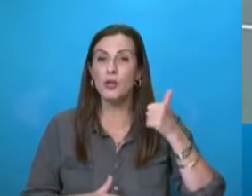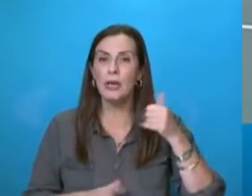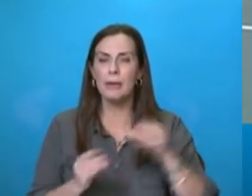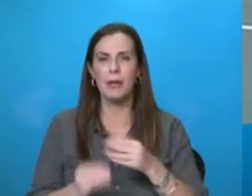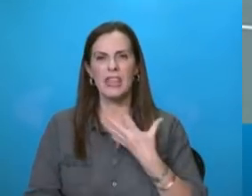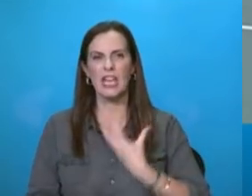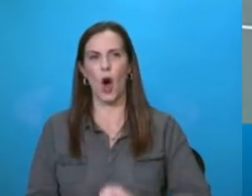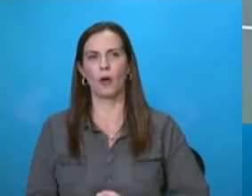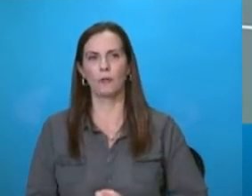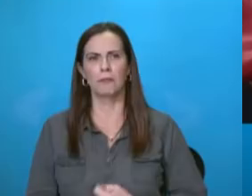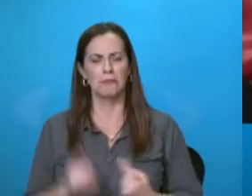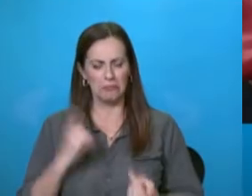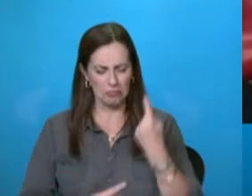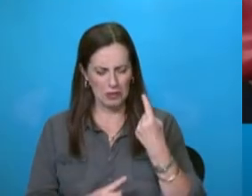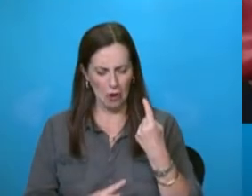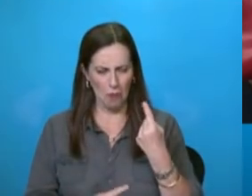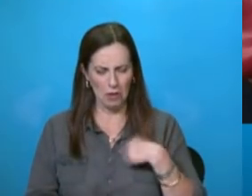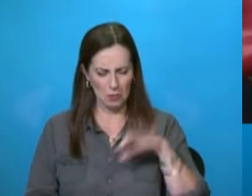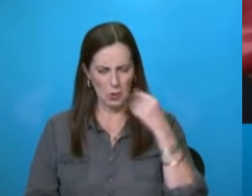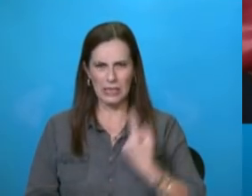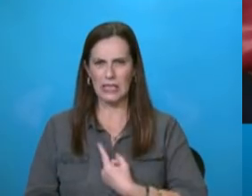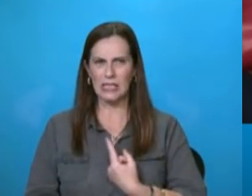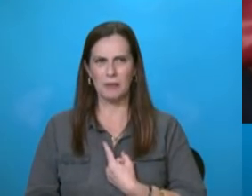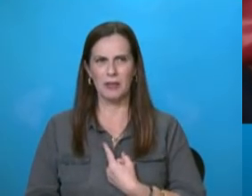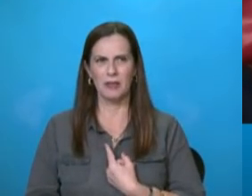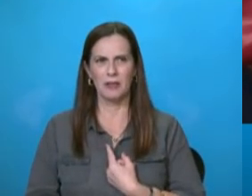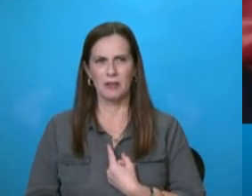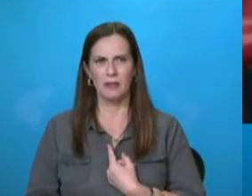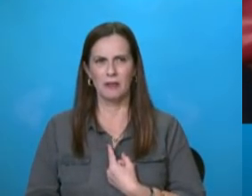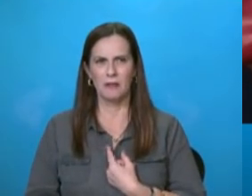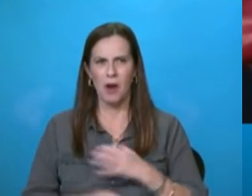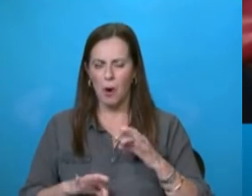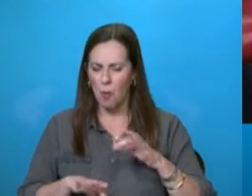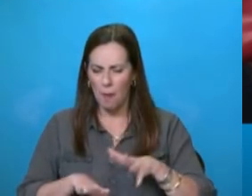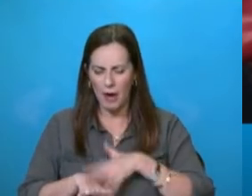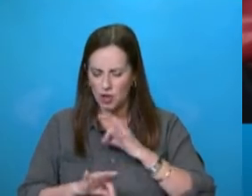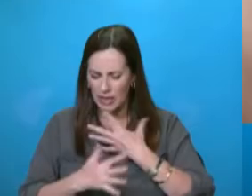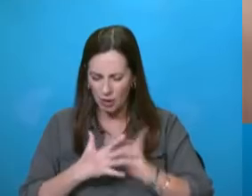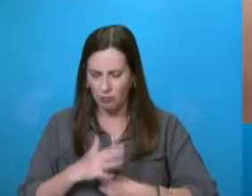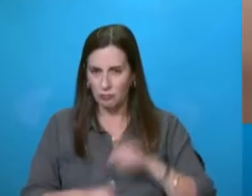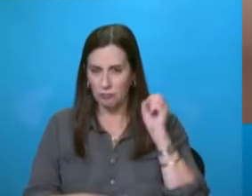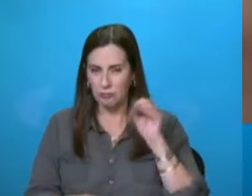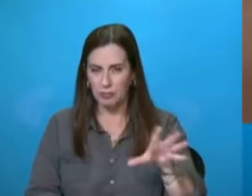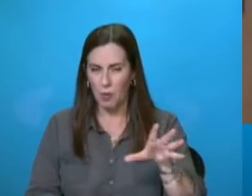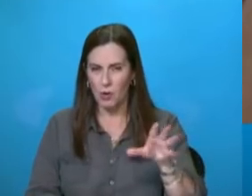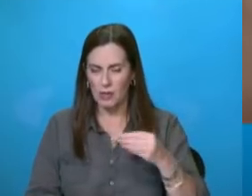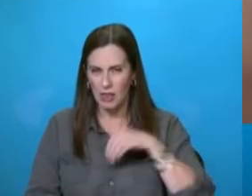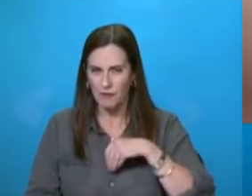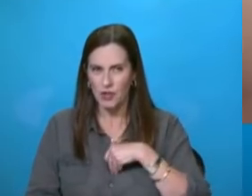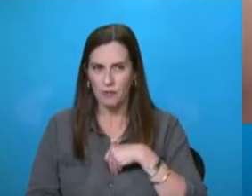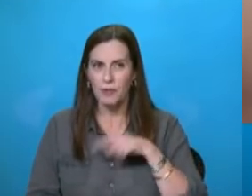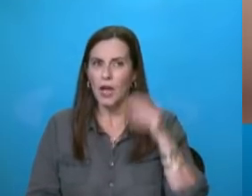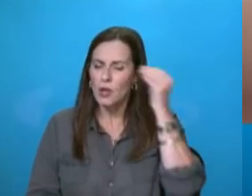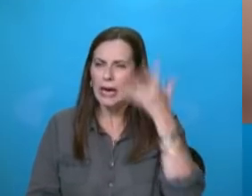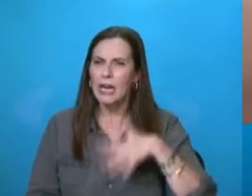הדיכאון. פתאום ככה באמצע החיים למצוא את עצמי נופל לתוך תהום ונכנס למוסד נפשי. אתה זוכר